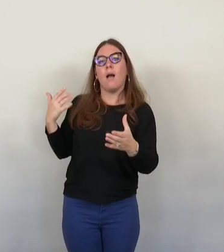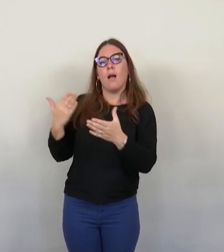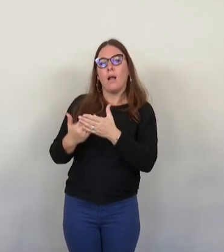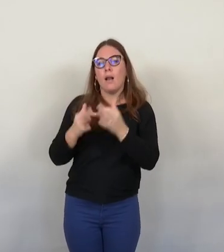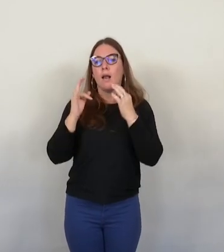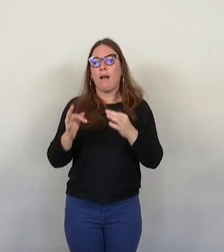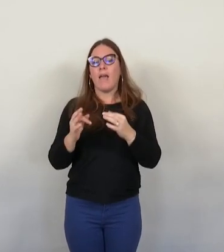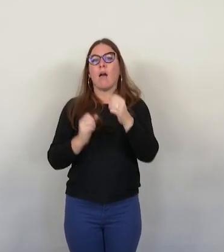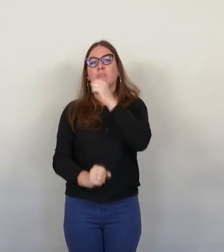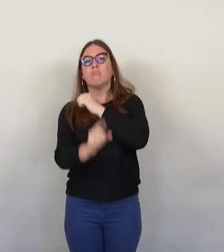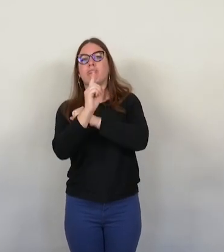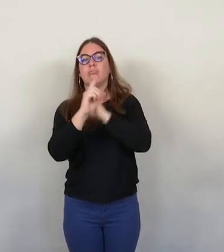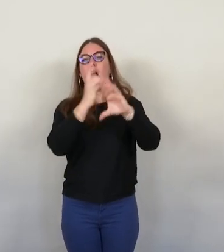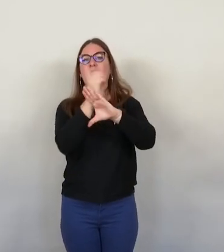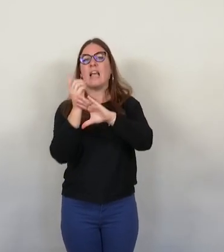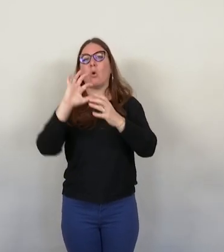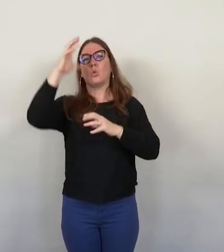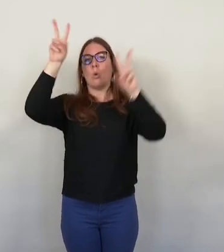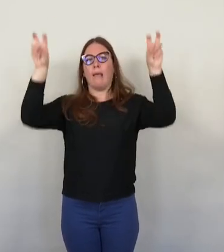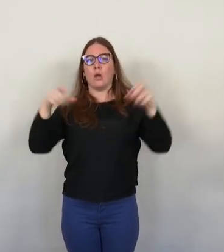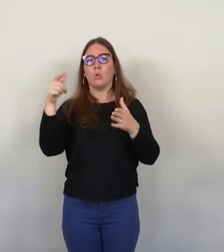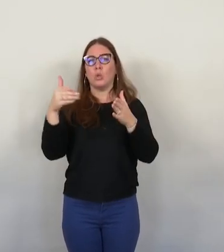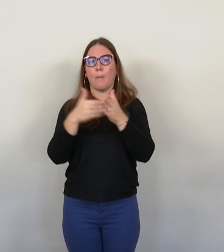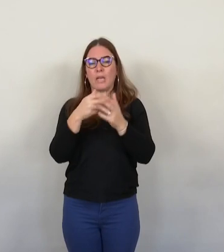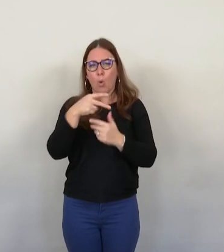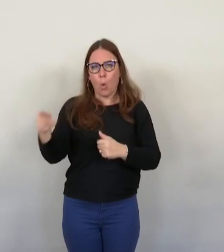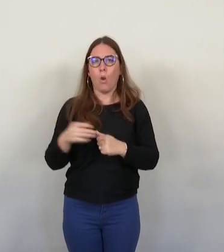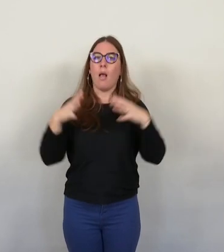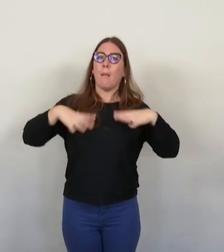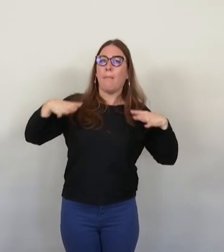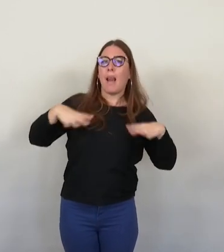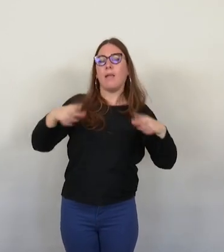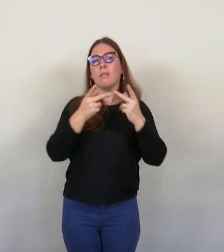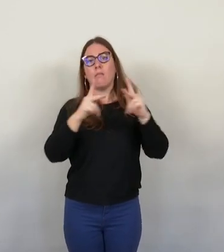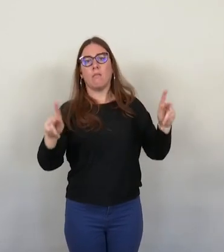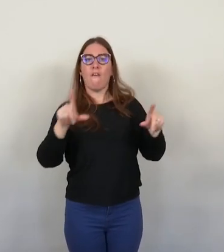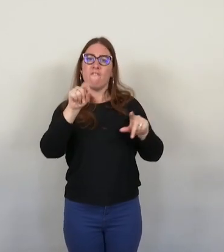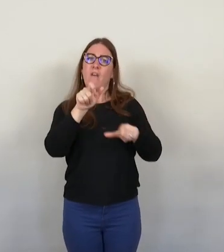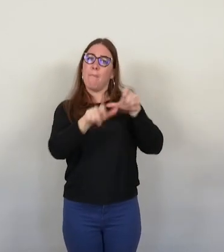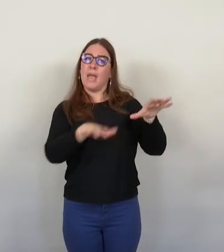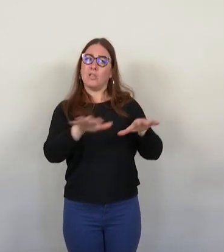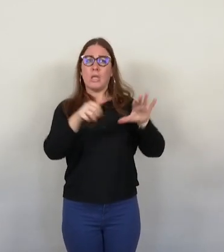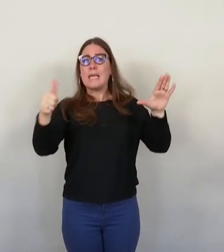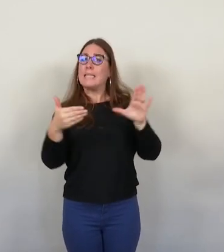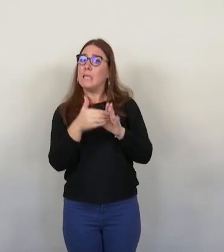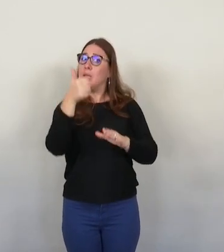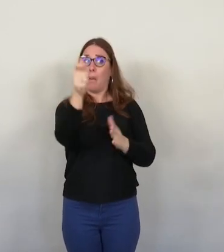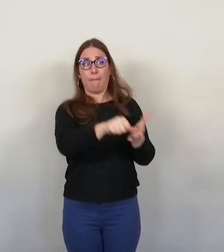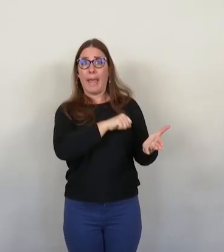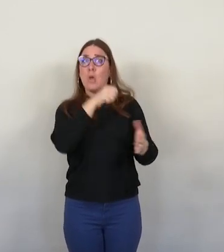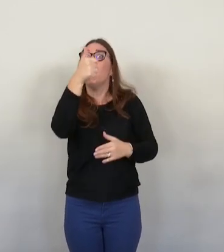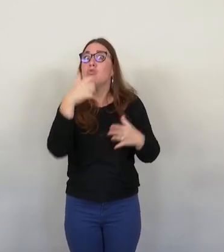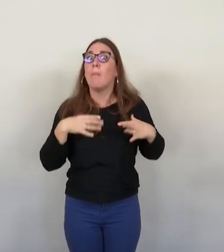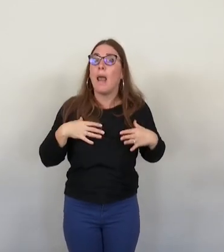solaire éphémère 210000 € les balades urbaines pour une vingtaine de personnes 6000 € la balade